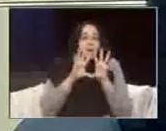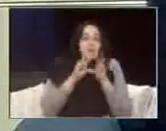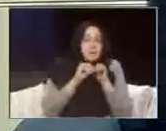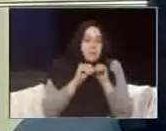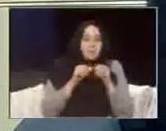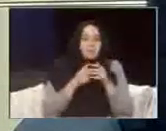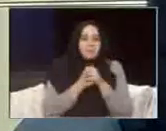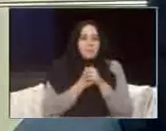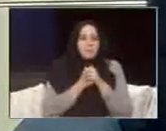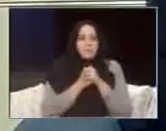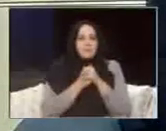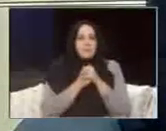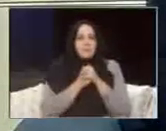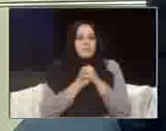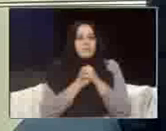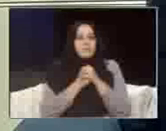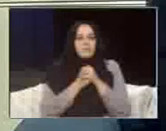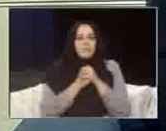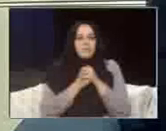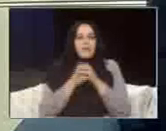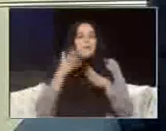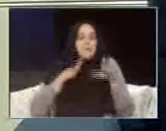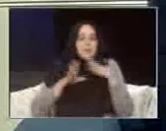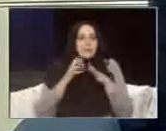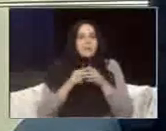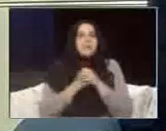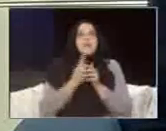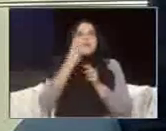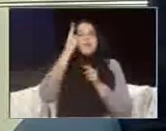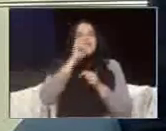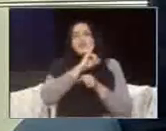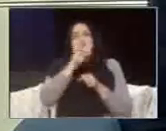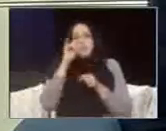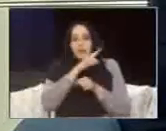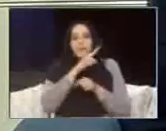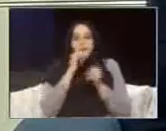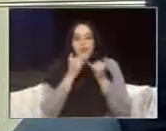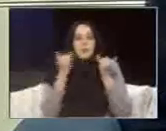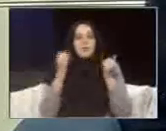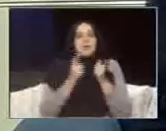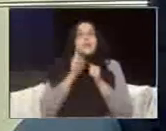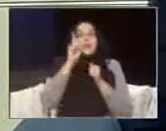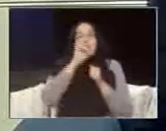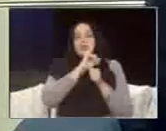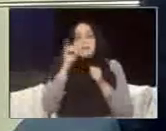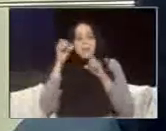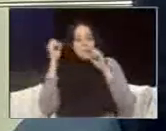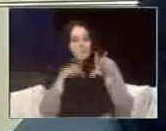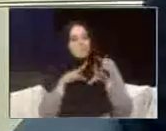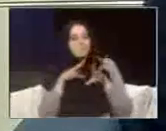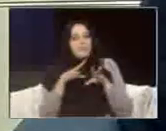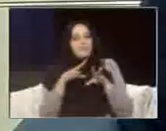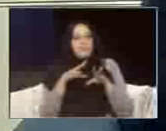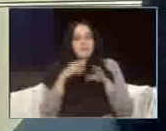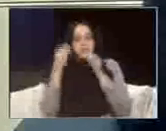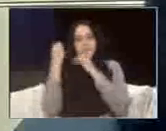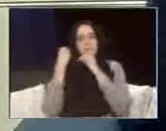هو طيب. حياتي ودرت النية ان شاء الله وتعبت. ان الله لا يضيع يا ورده، ان الله لا يضيع اجر من احسن